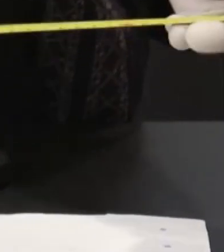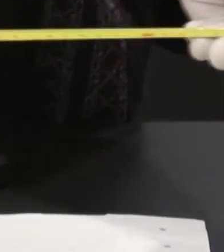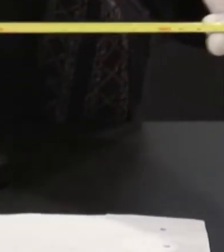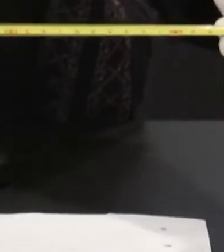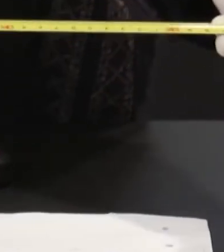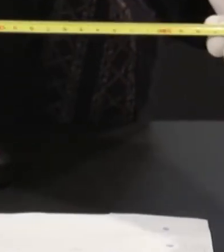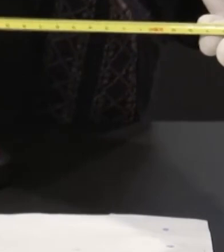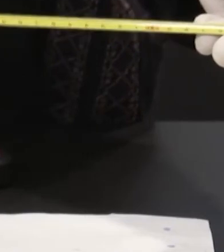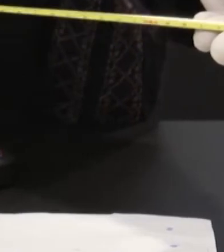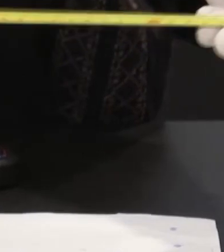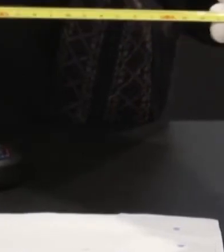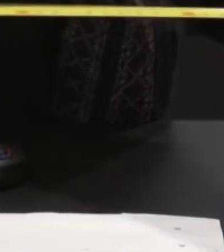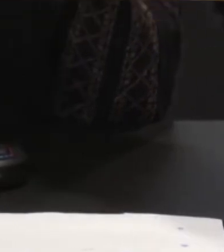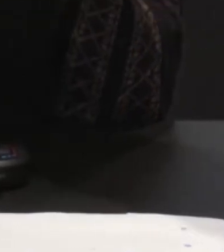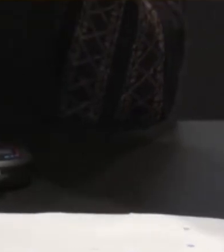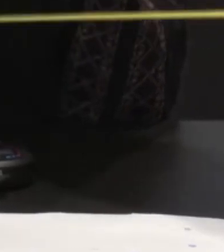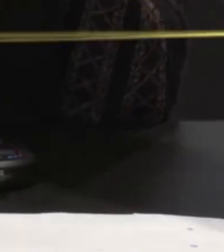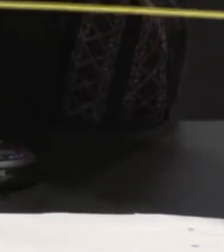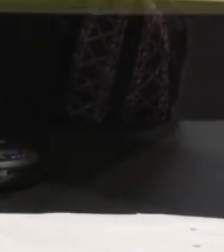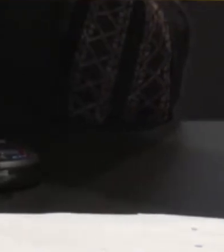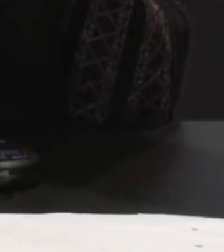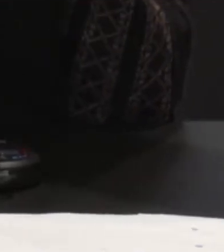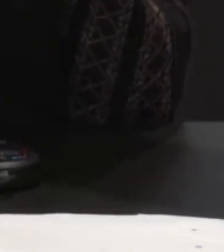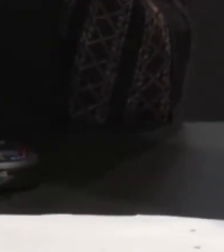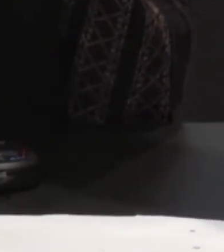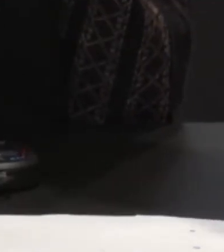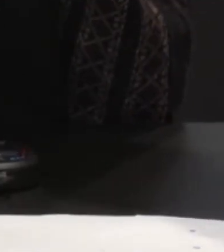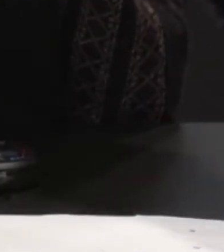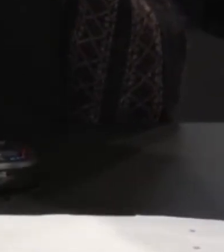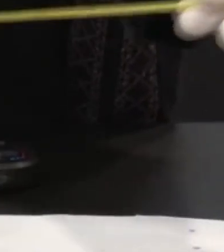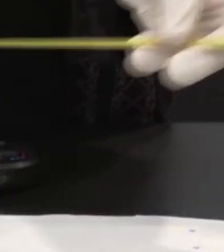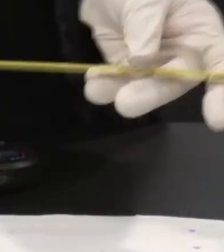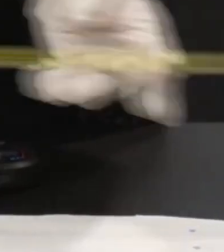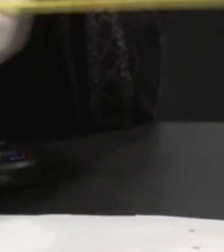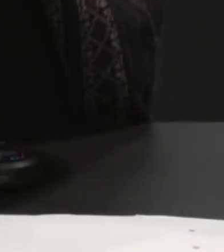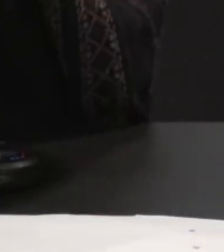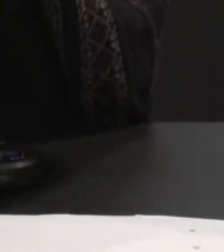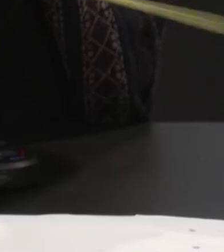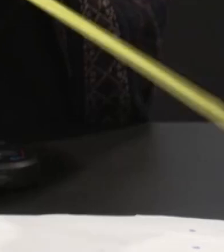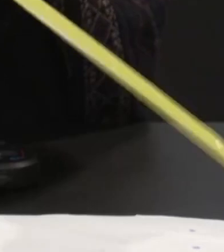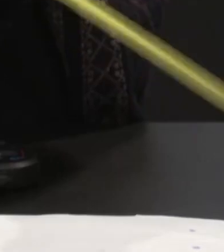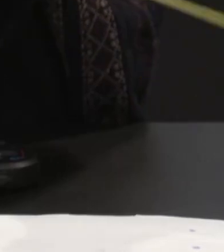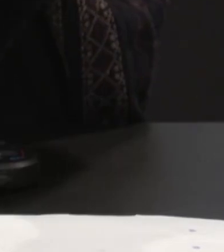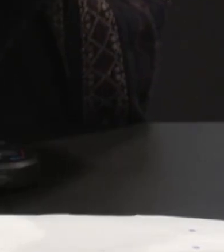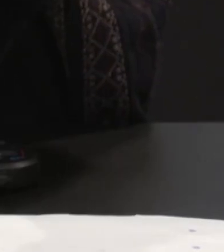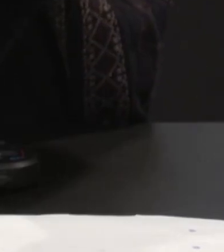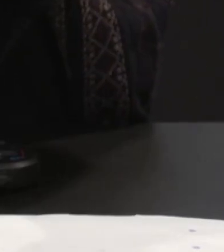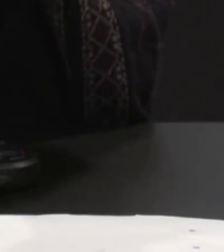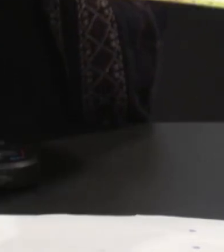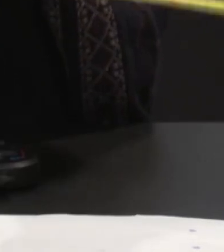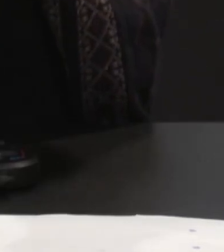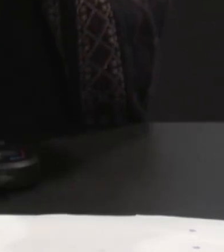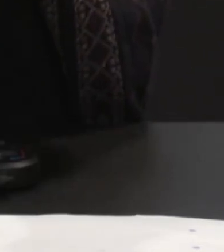التجربه قم باخذ المسافه مثلا على بعد عن طريق الانقاص الى بعد مثلا 50 خذها على